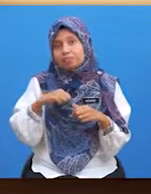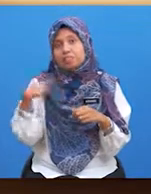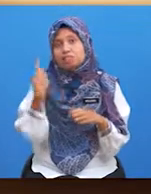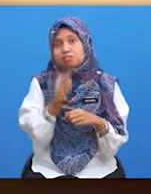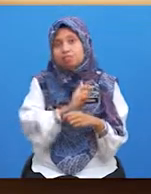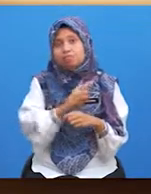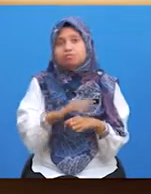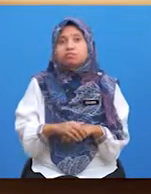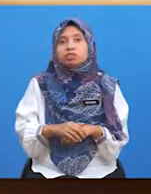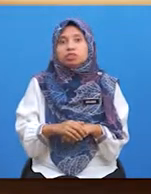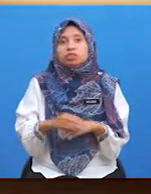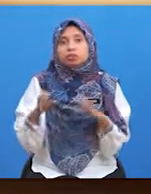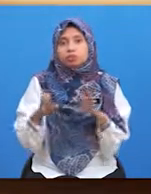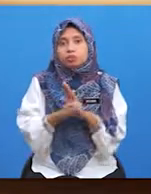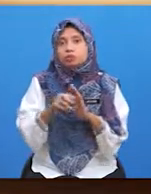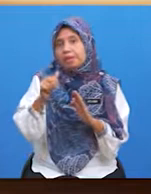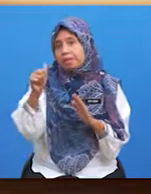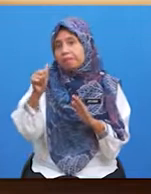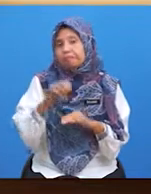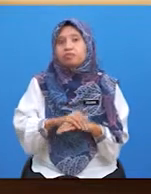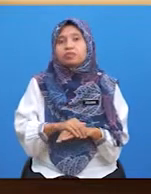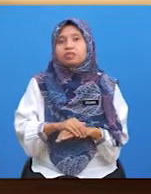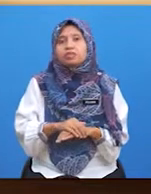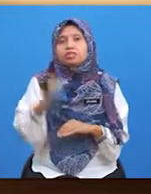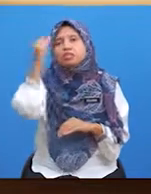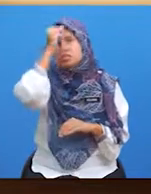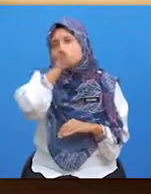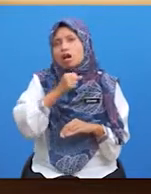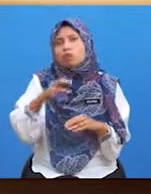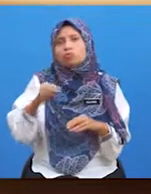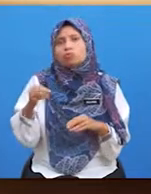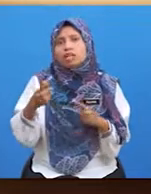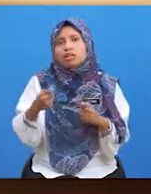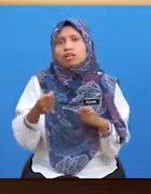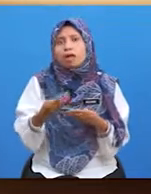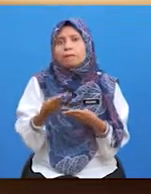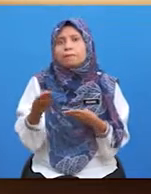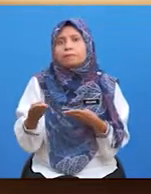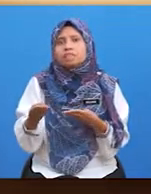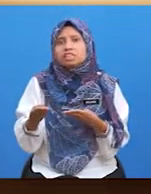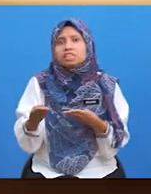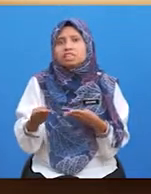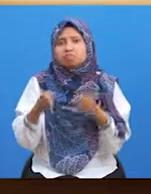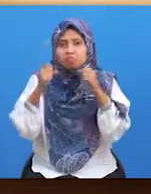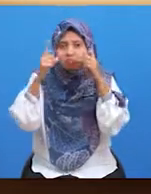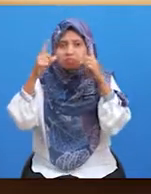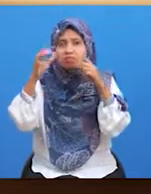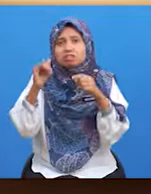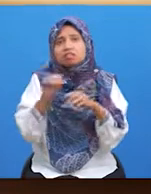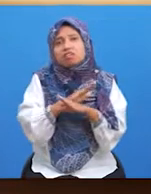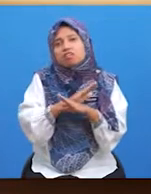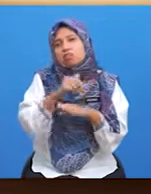Contohnya, dalam sketsa A, sikap murid itu telah memberikan impression yang